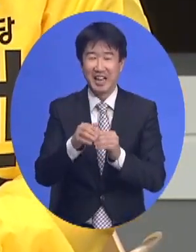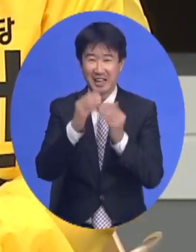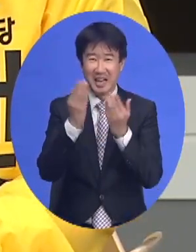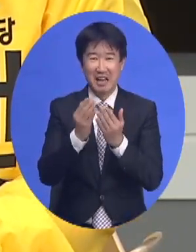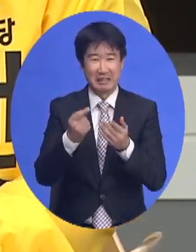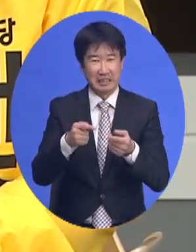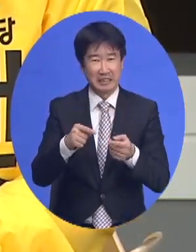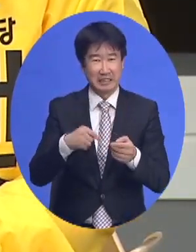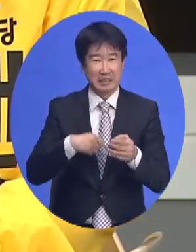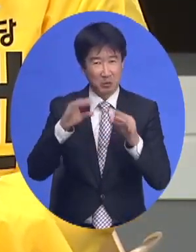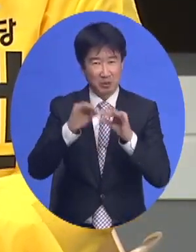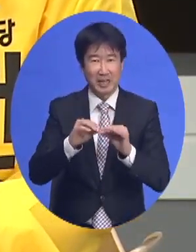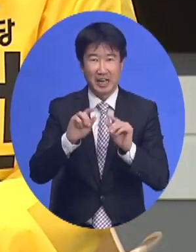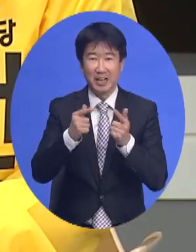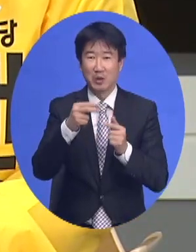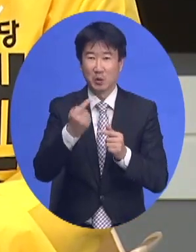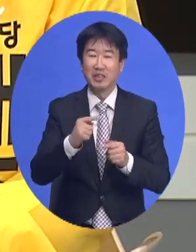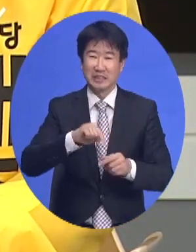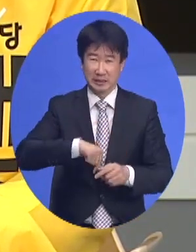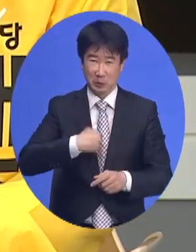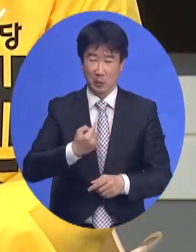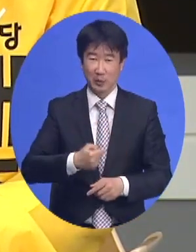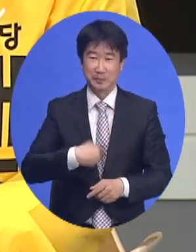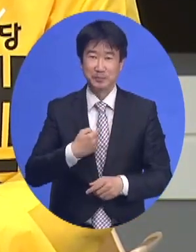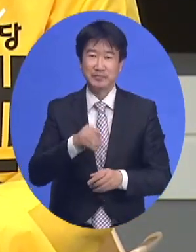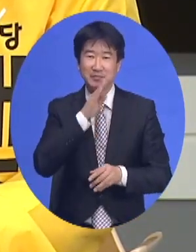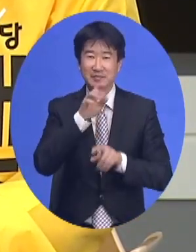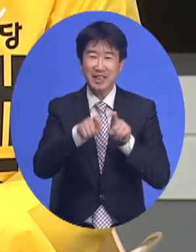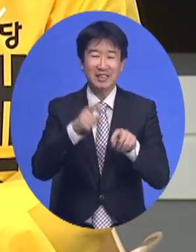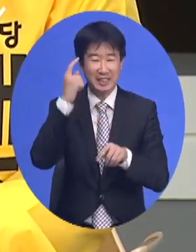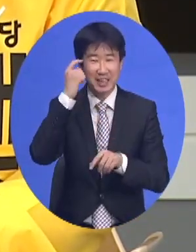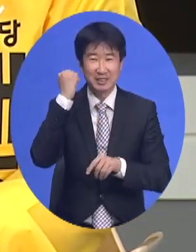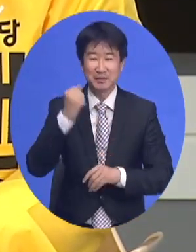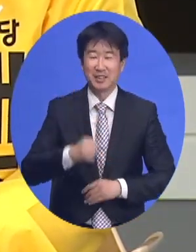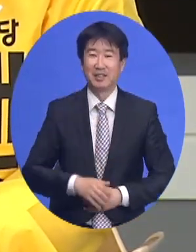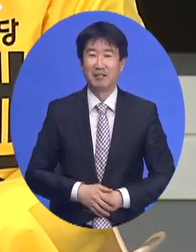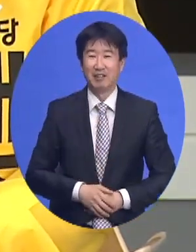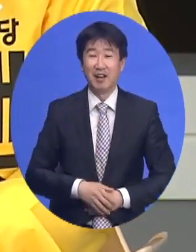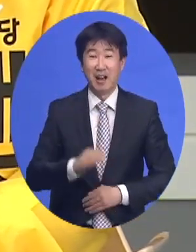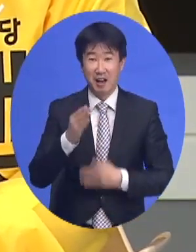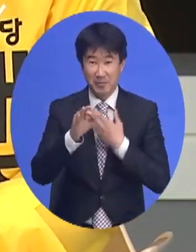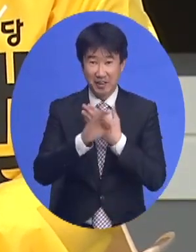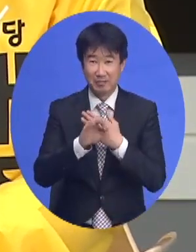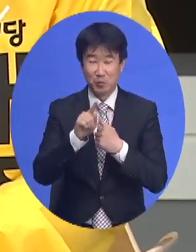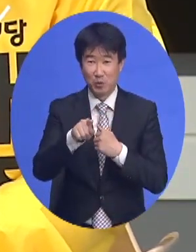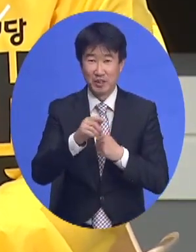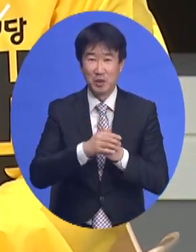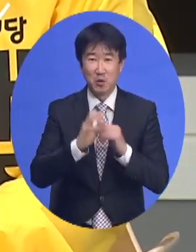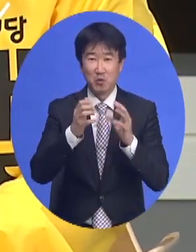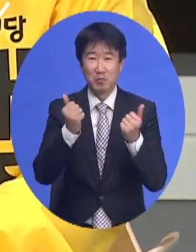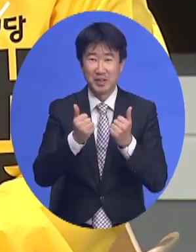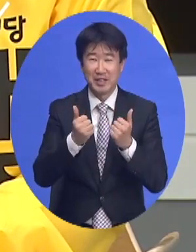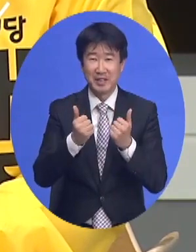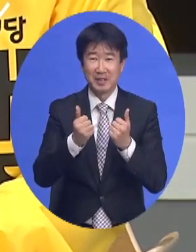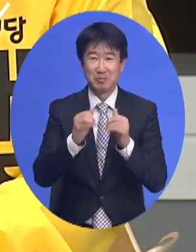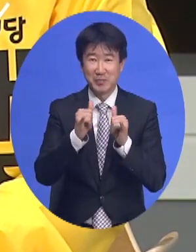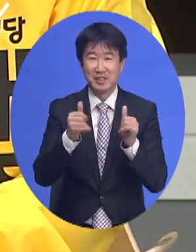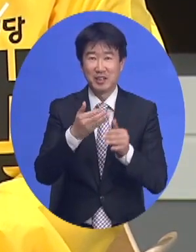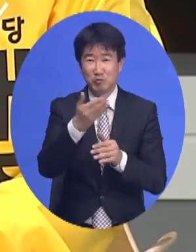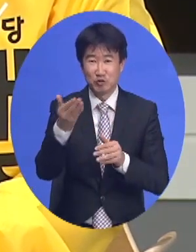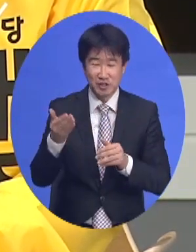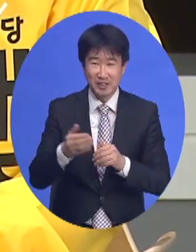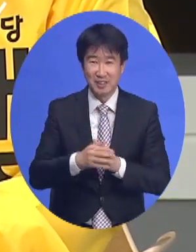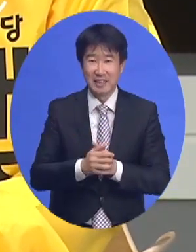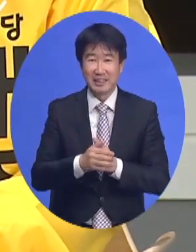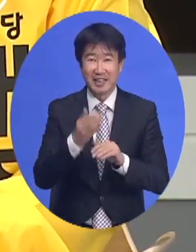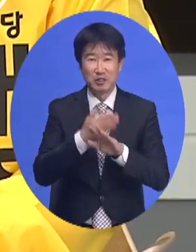함께 하지 않는다 하더라도 저 스스로가 그것을 실천할 생각입니다. 그렇게 되면 이것이 국민 여론을 환기해서